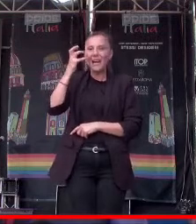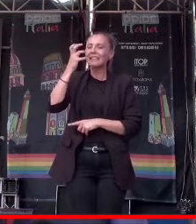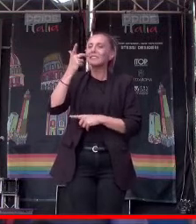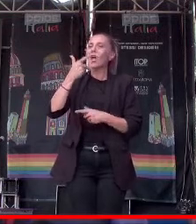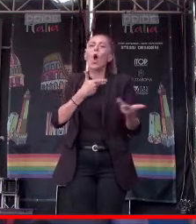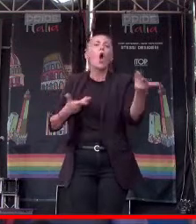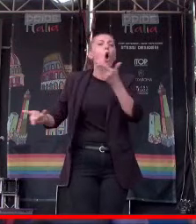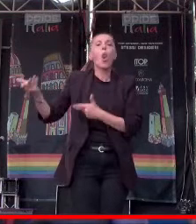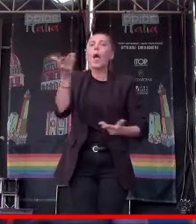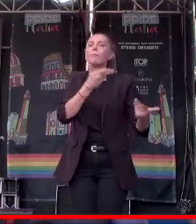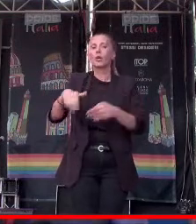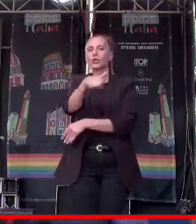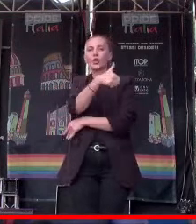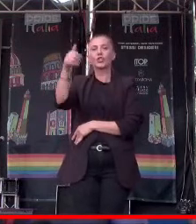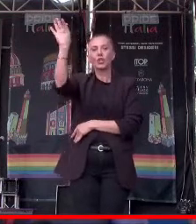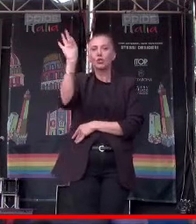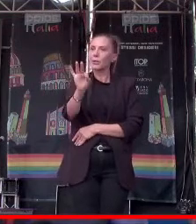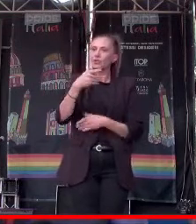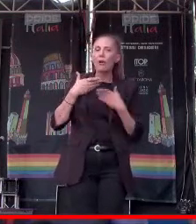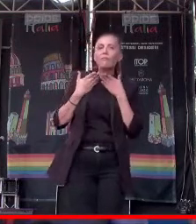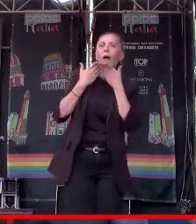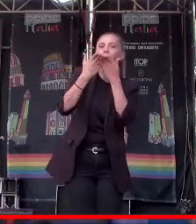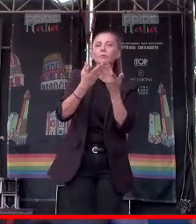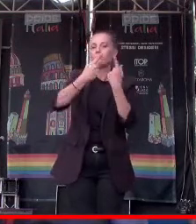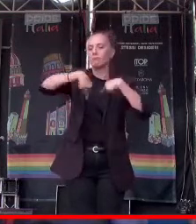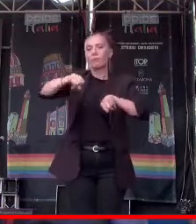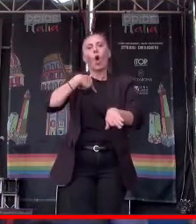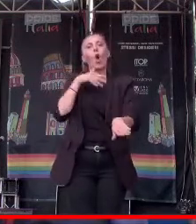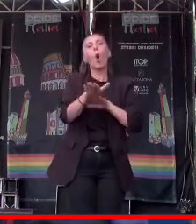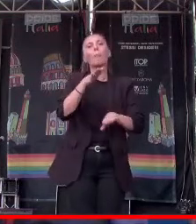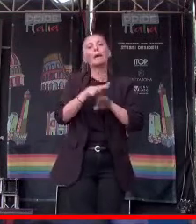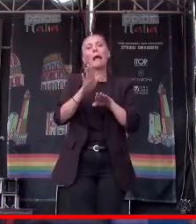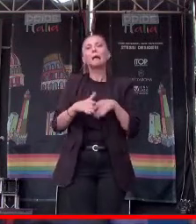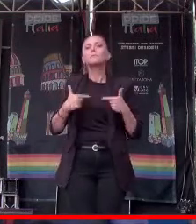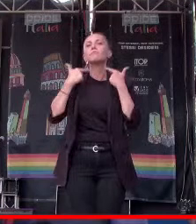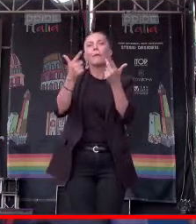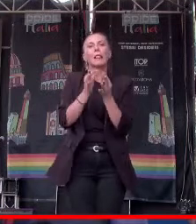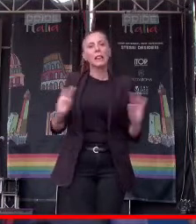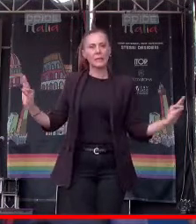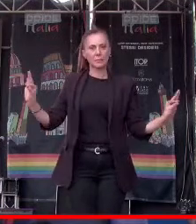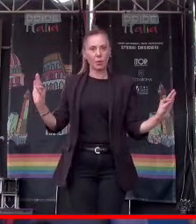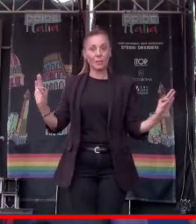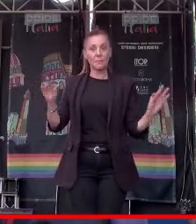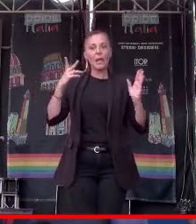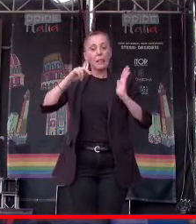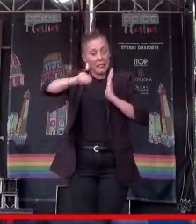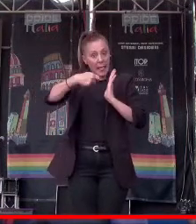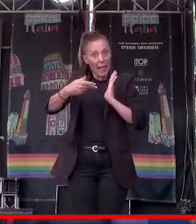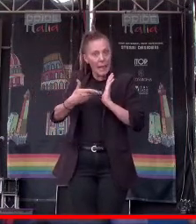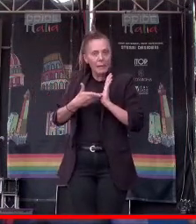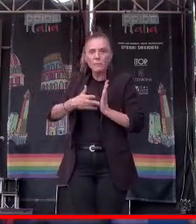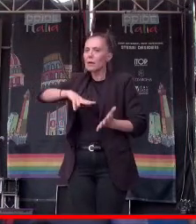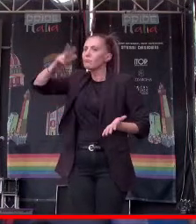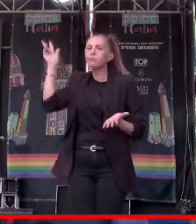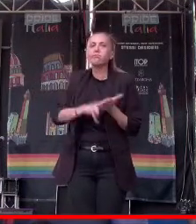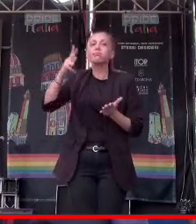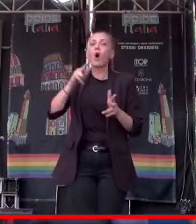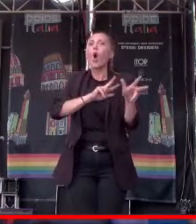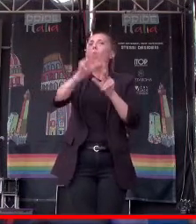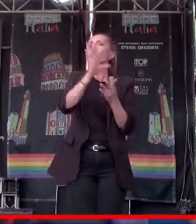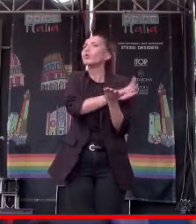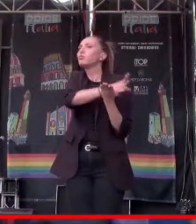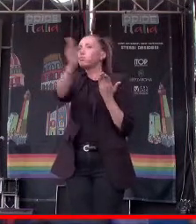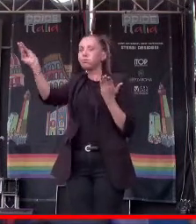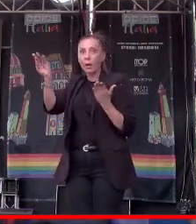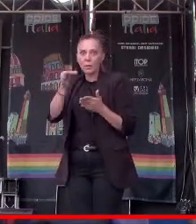massima collaborazione e mettiamo a disposizione le nostre competenze per dare una mano, però se la stessa delibera venisse approvata in tutti i comuni sarebbe già